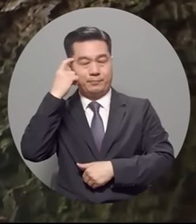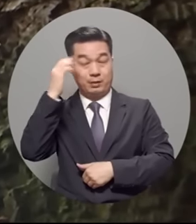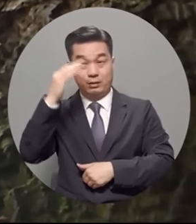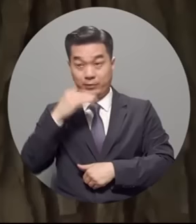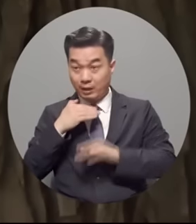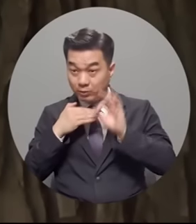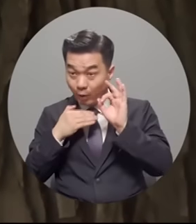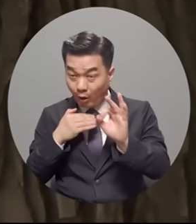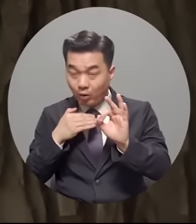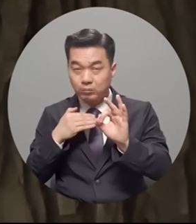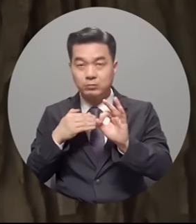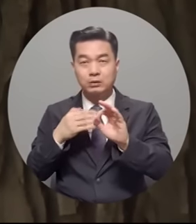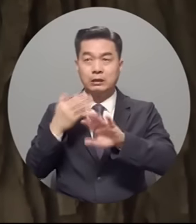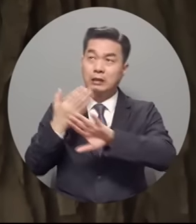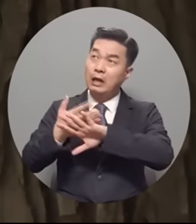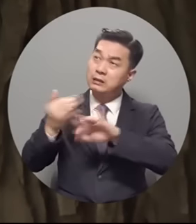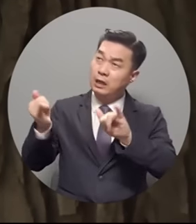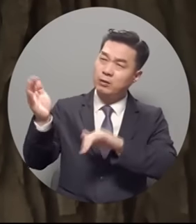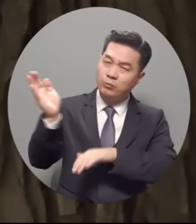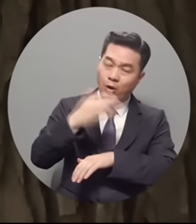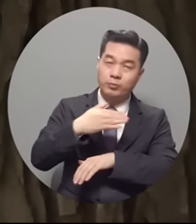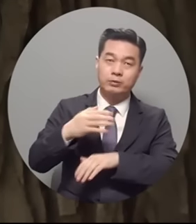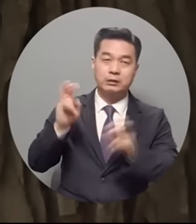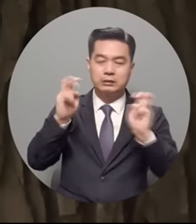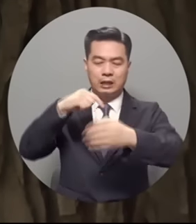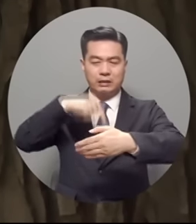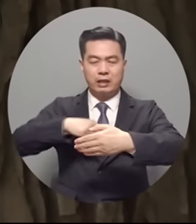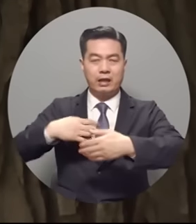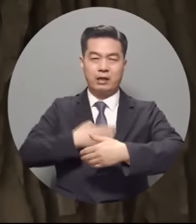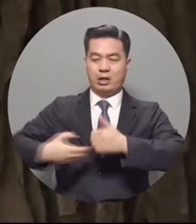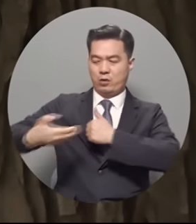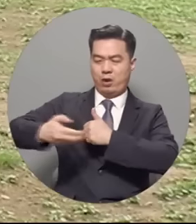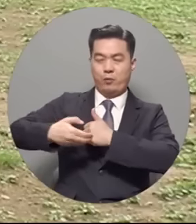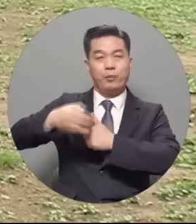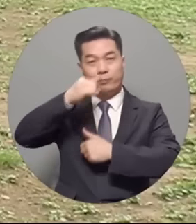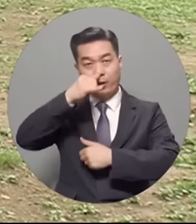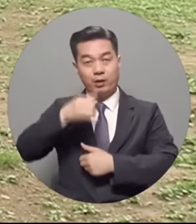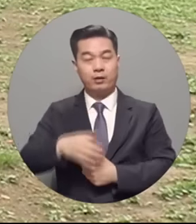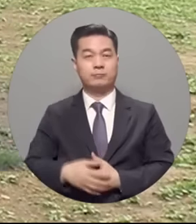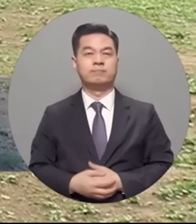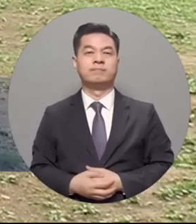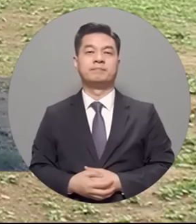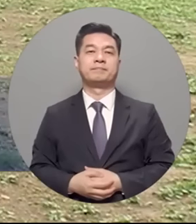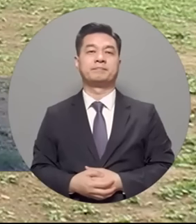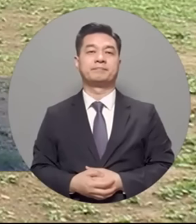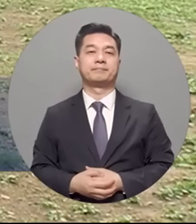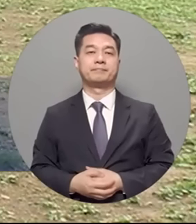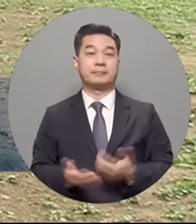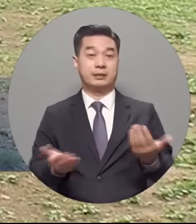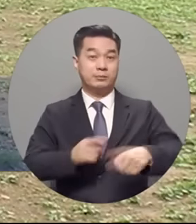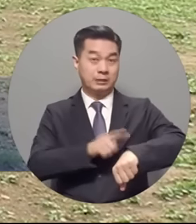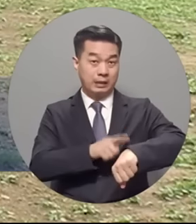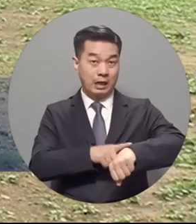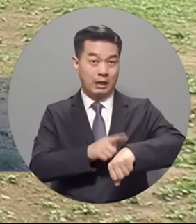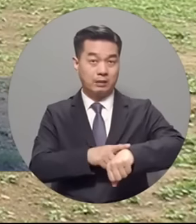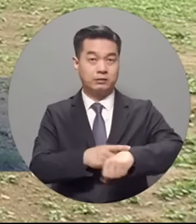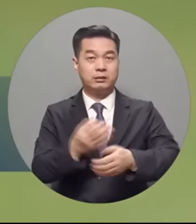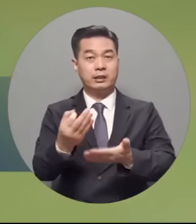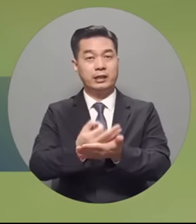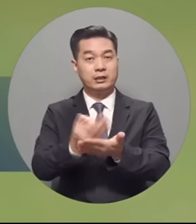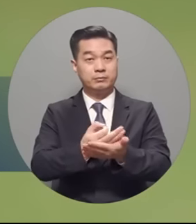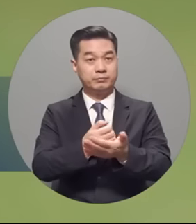상사나 동료로부터 또 다른 직장 내 괴롭힘이 시작됐다고 말합니다. 근무 시간으로 해서 임금이 책정이